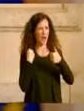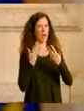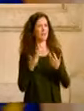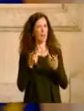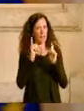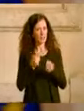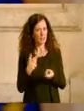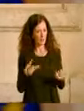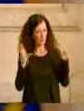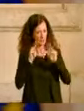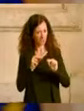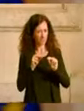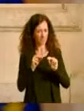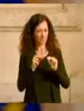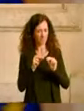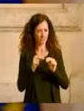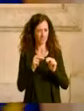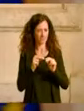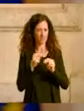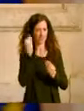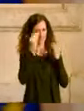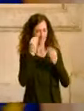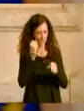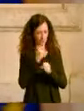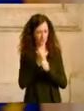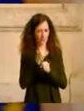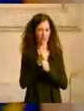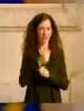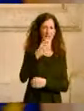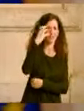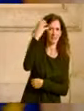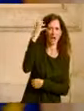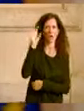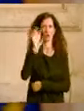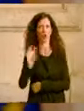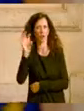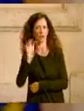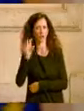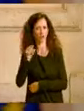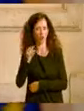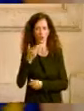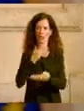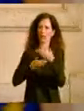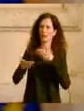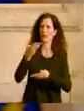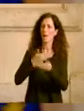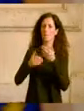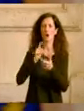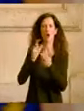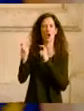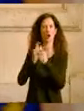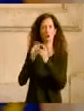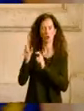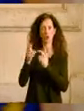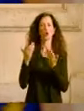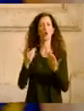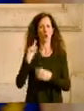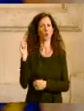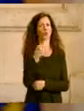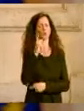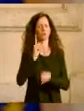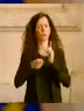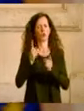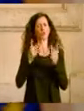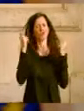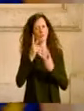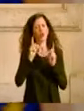nel rapporto tra Stato e Regioni, grande tema che appassiona i politici, responsabilizza tutti a fare una riflessione. Sicuramente